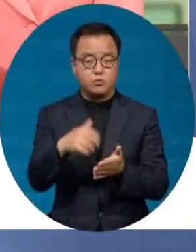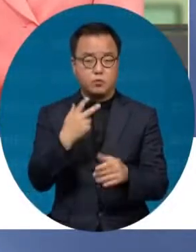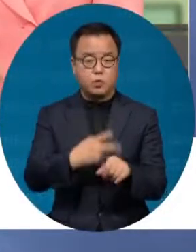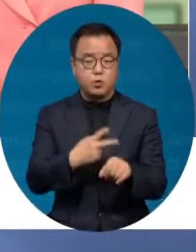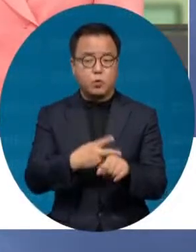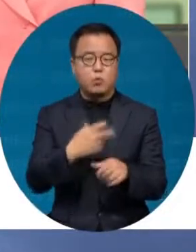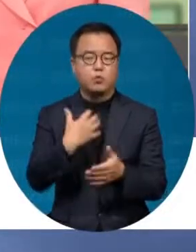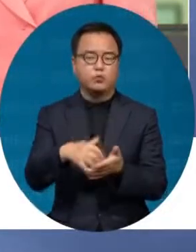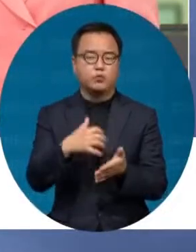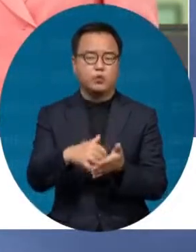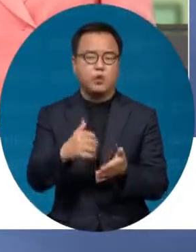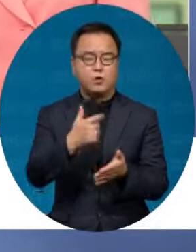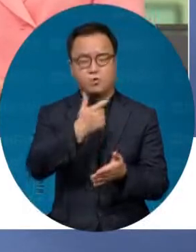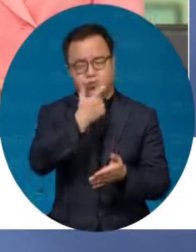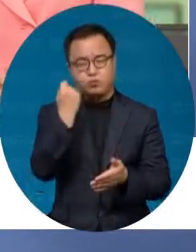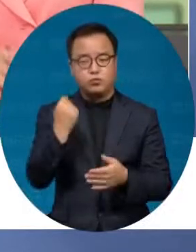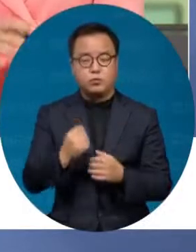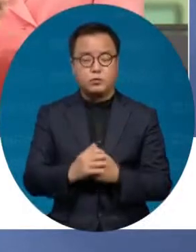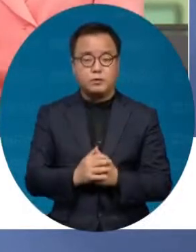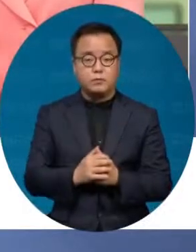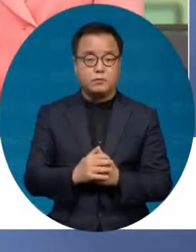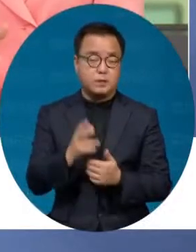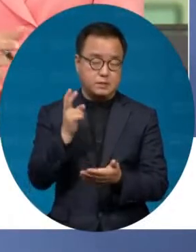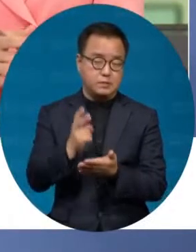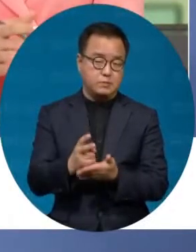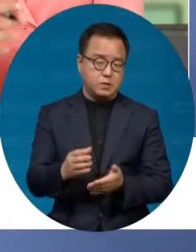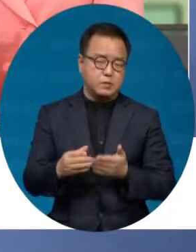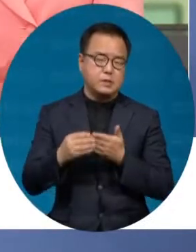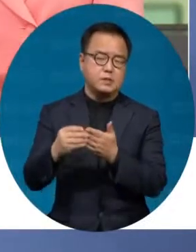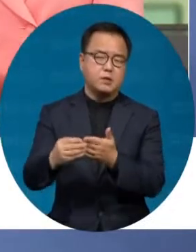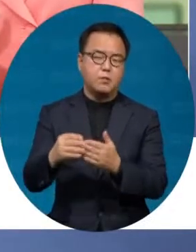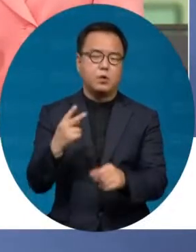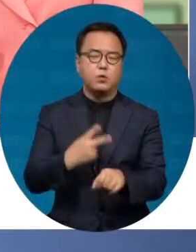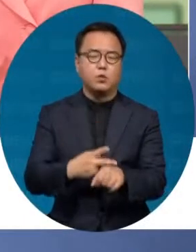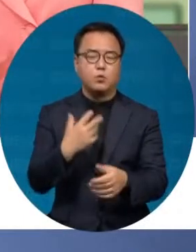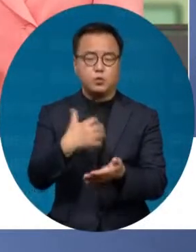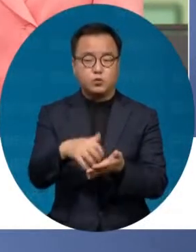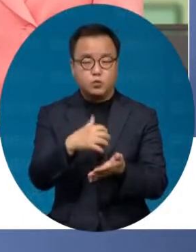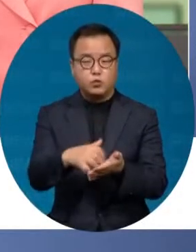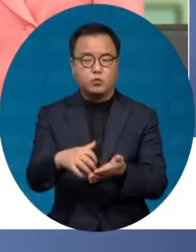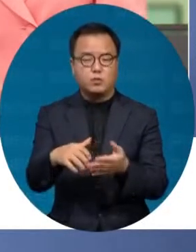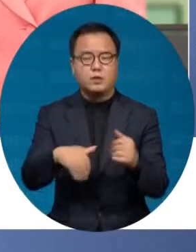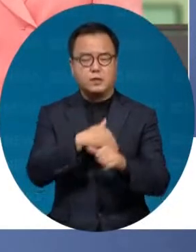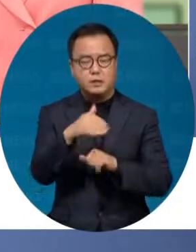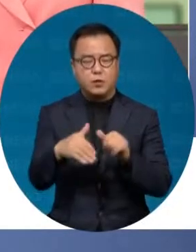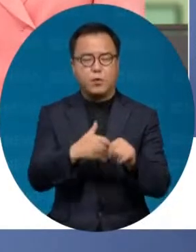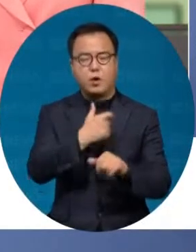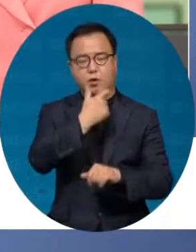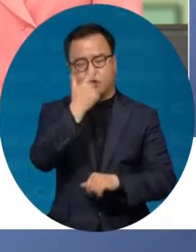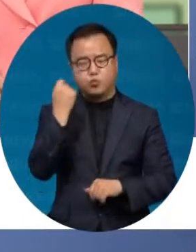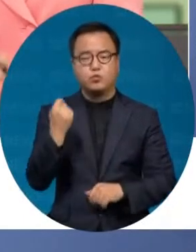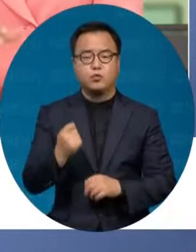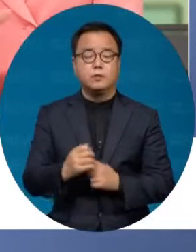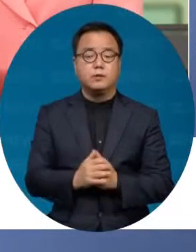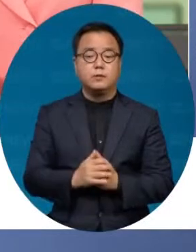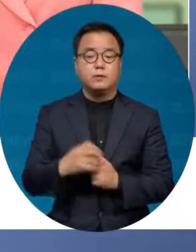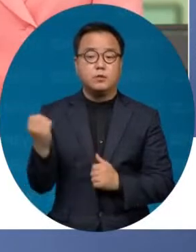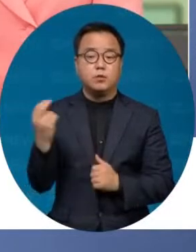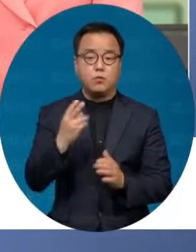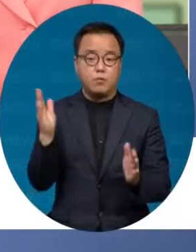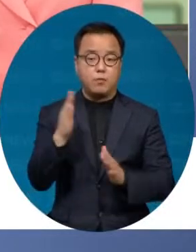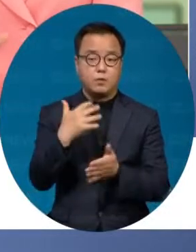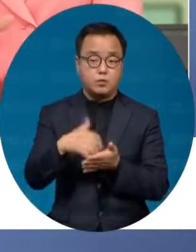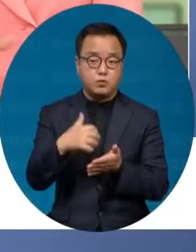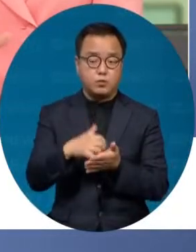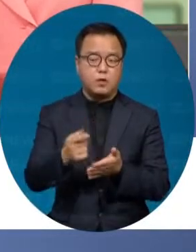수가 너무 턱없이 부족했습니다 이 제도로 이끌어갈 교원 회수 이런 인프라가 절대적으로 부족하다 는 의미죠 학생수가 적다